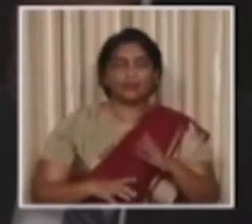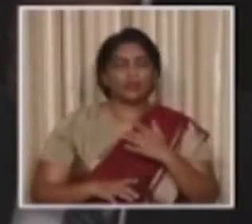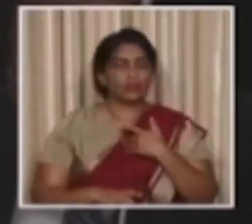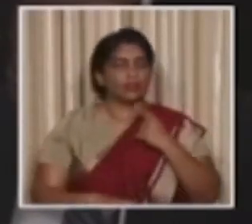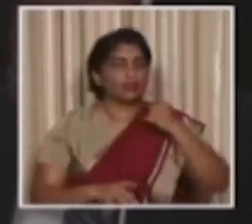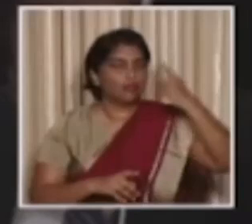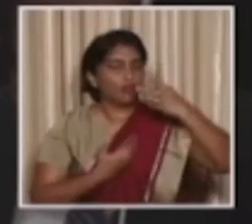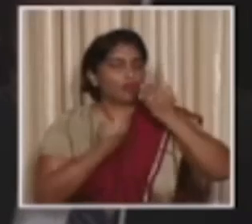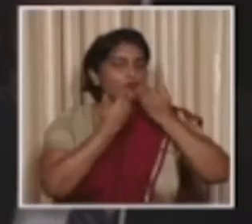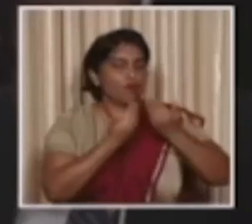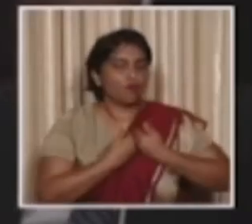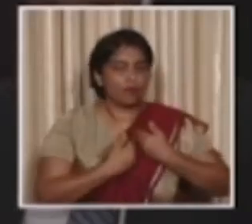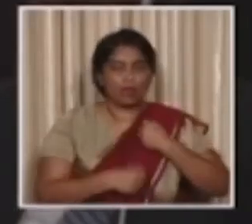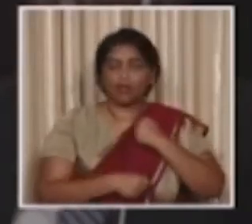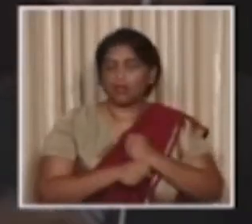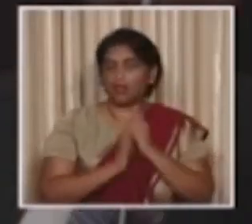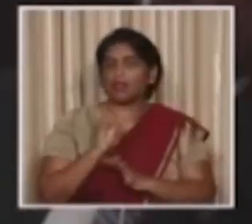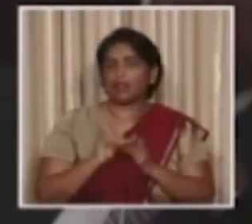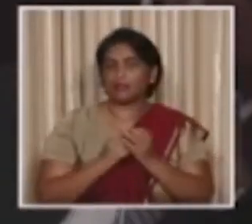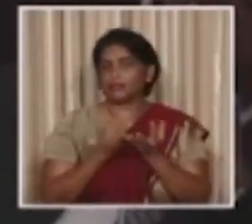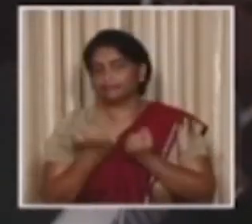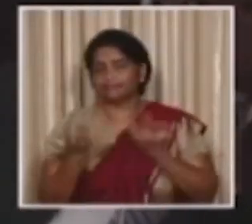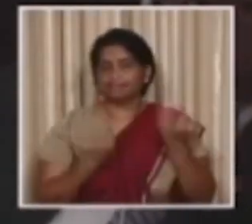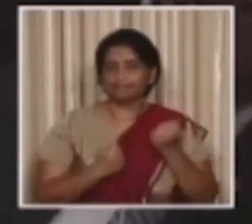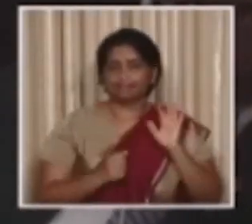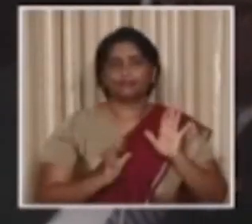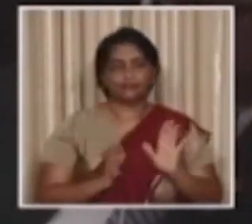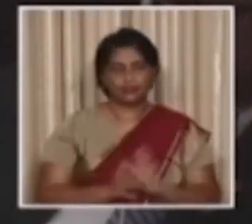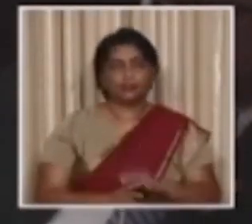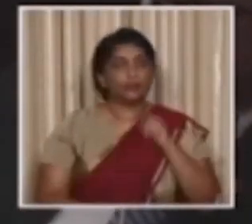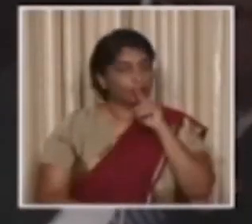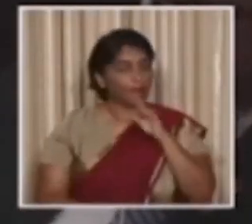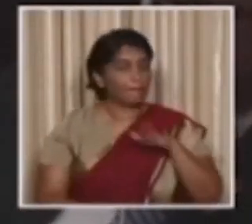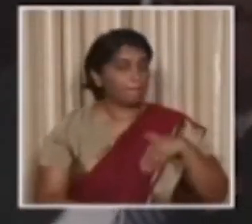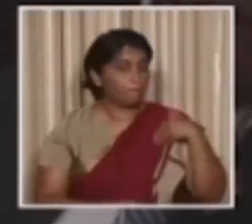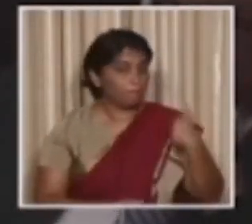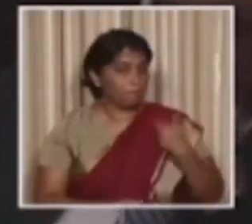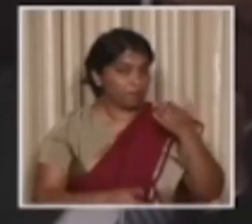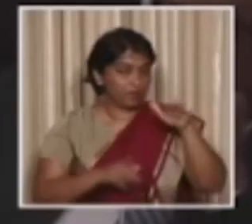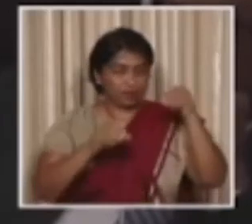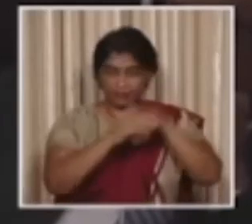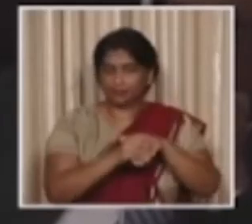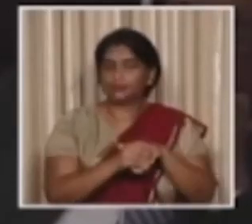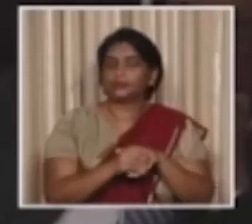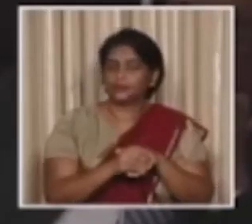අතිරේක උපදෙස් ඒ පිළිබඳ රාජ්‍යමත්තුමා ලබා ගැනීමින් සිටිනවා. ඔබතුමාගේ ප්‍රධානත්වයෙන් තිබෙන